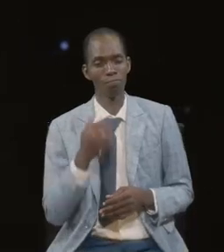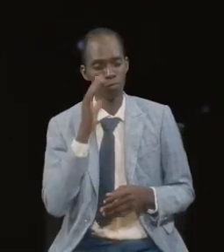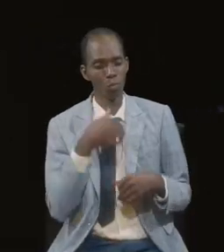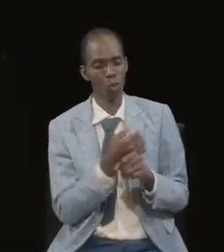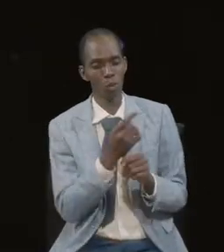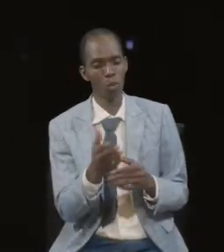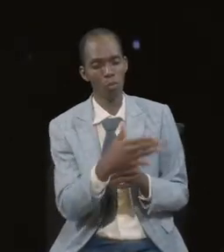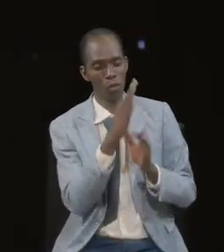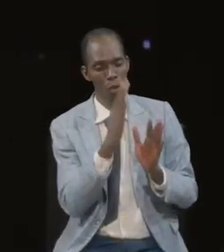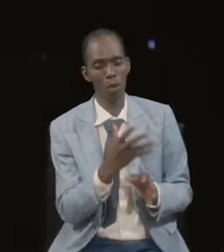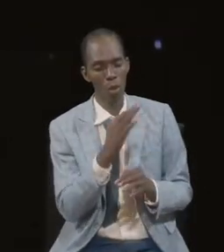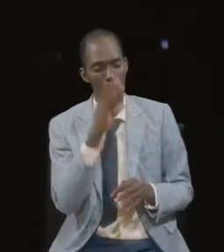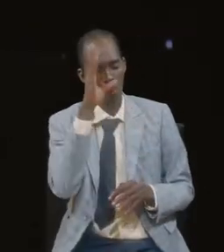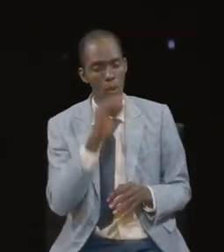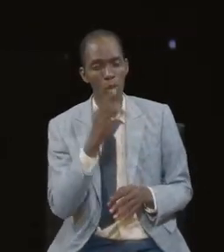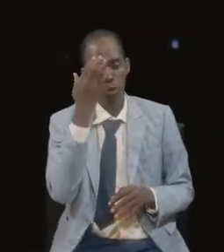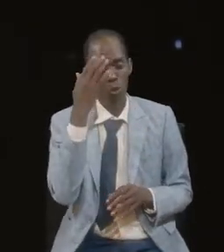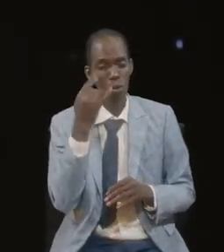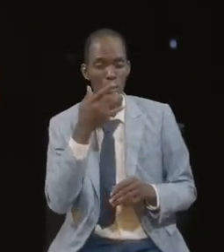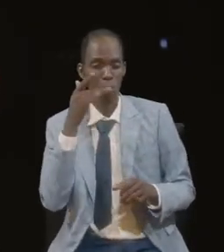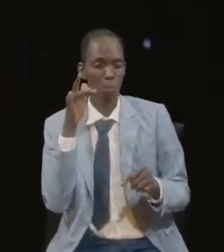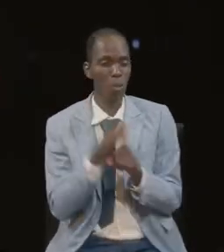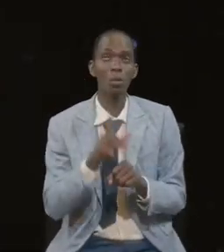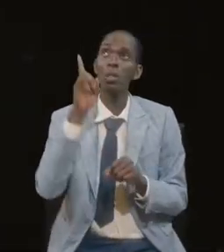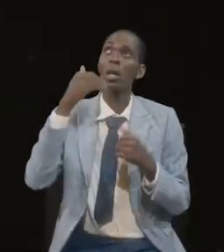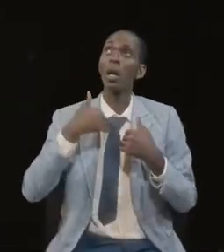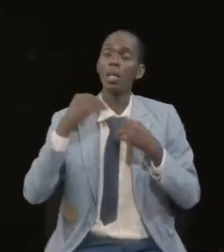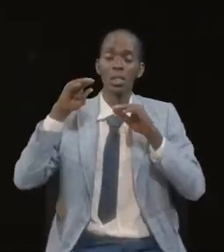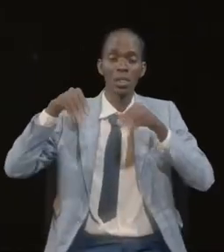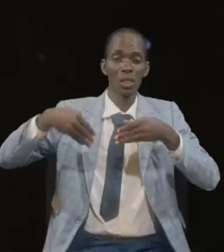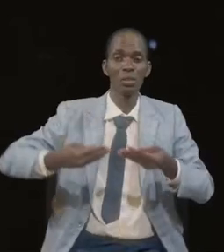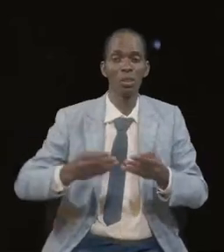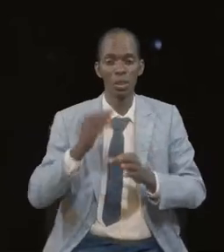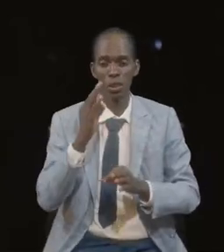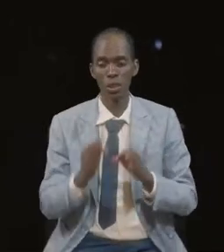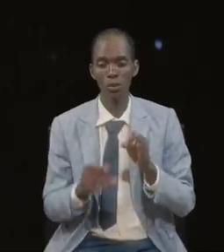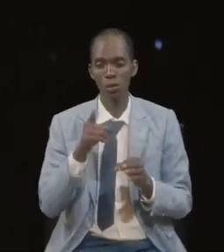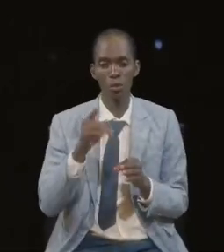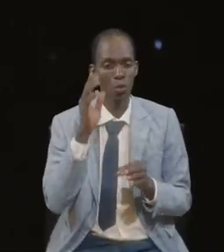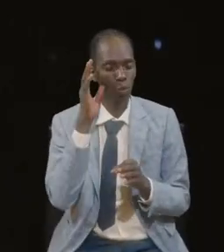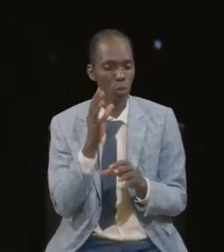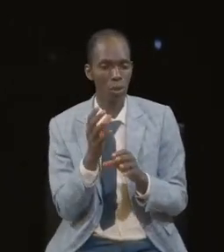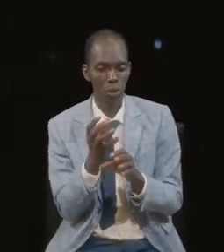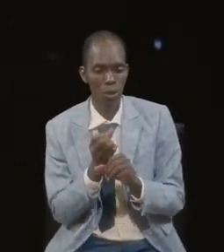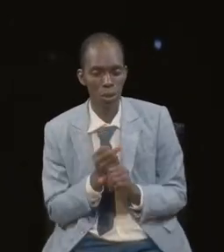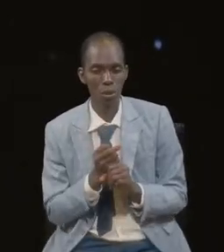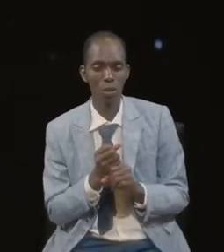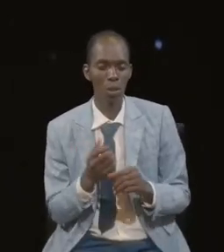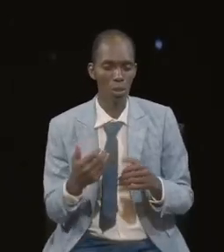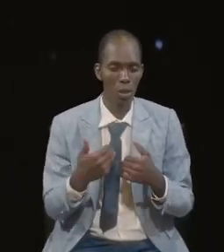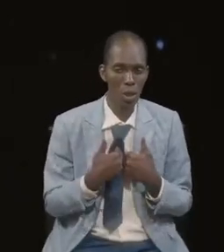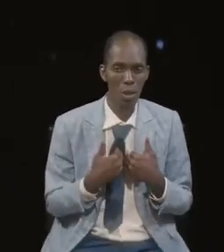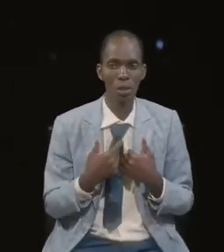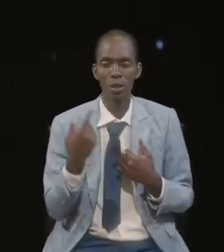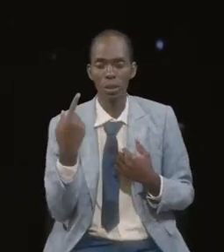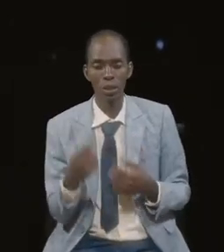ferai pécheur d'hommes. Connaissez la promesse qu'il a donnée. Vous savez que si vous allez réaliser,